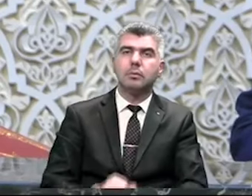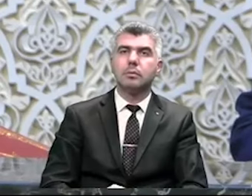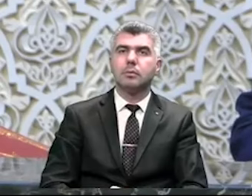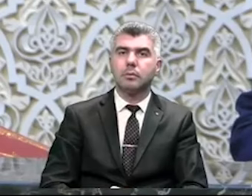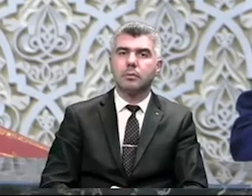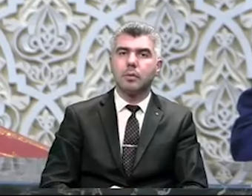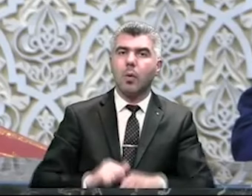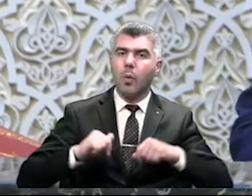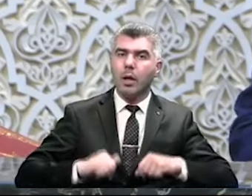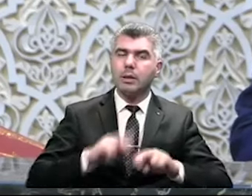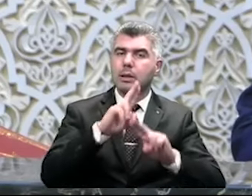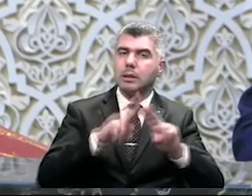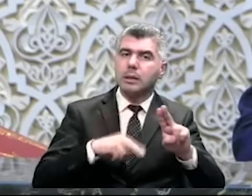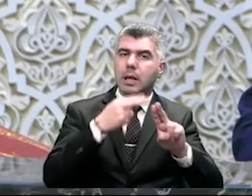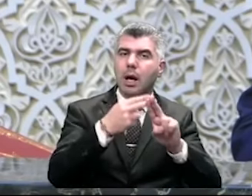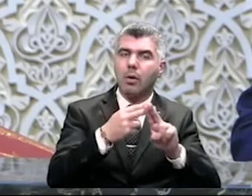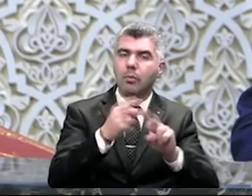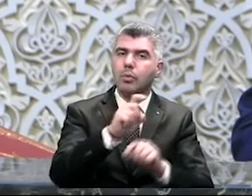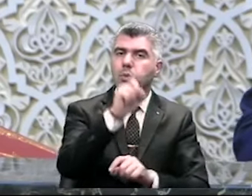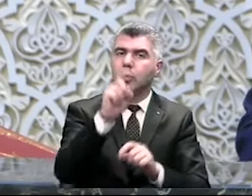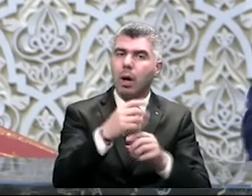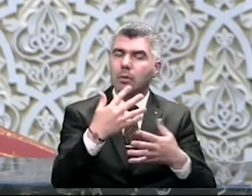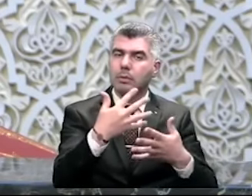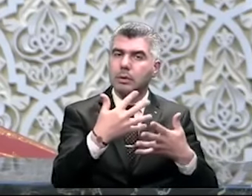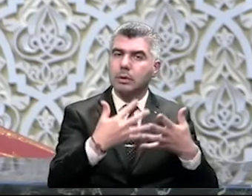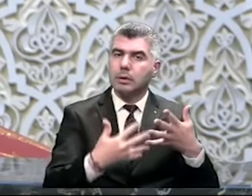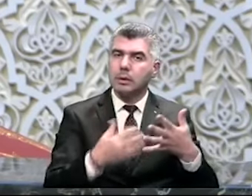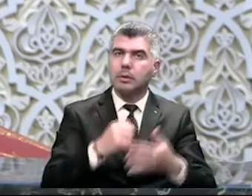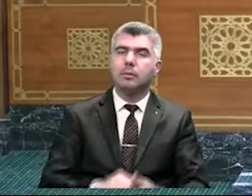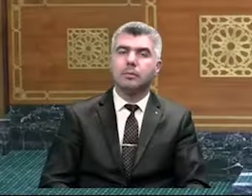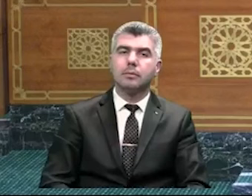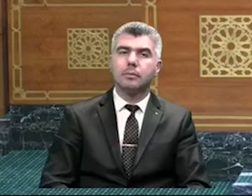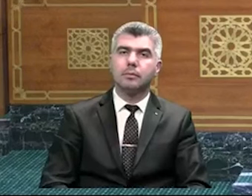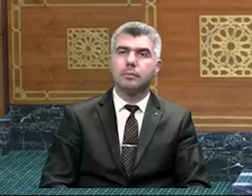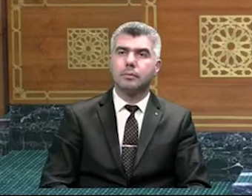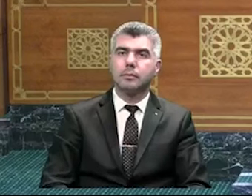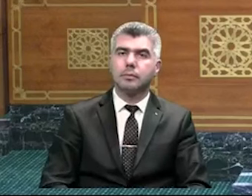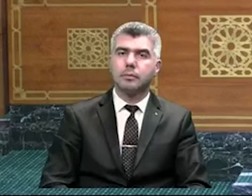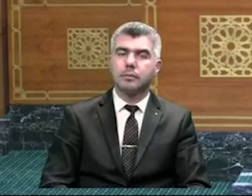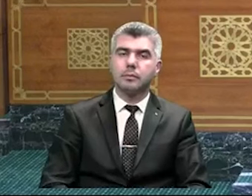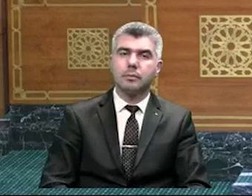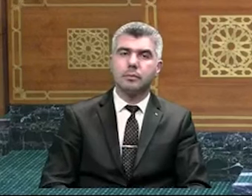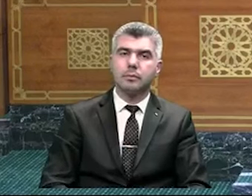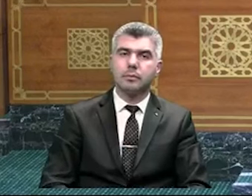الكلمه للسيد الوزير للرد على الاسئله المتعلقه بالبنيات الاساسيه تفضل تفضل السيد